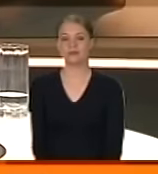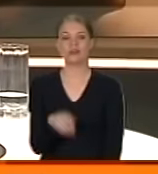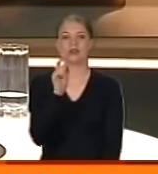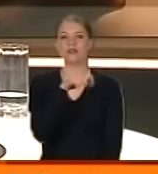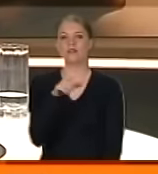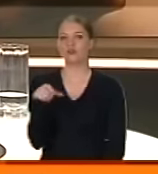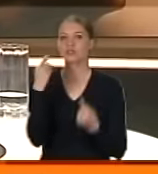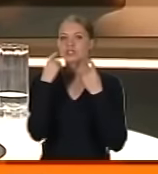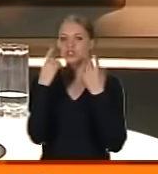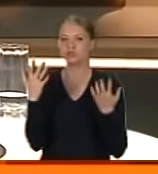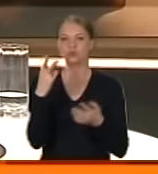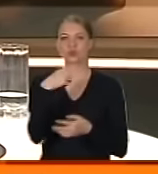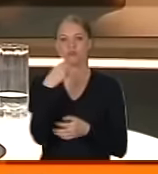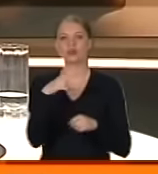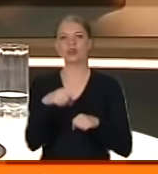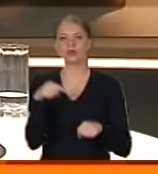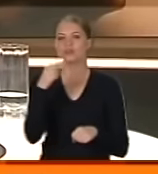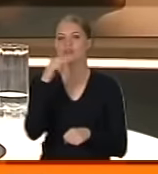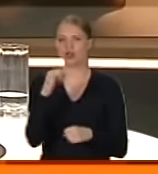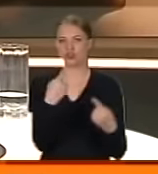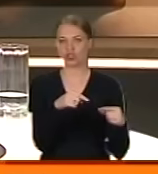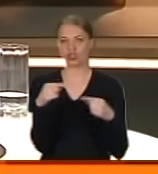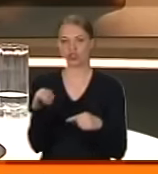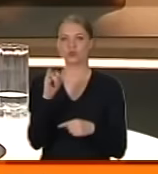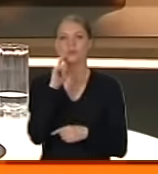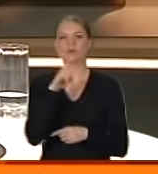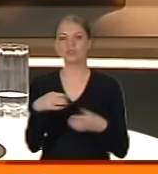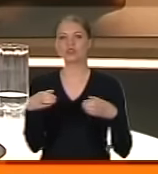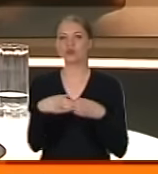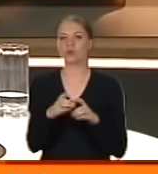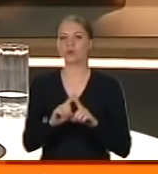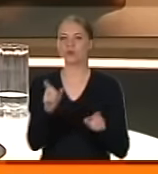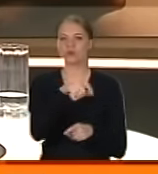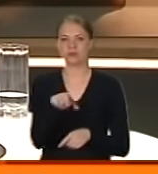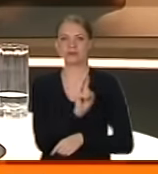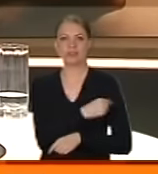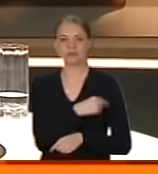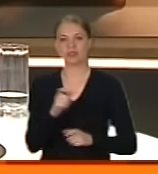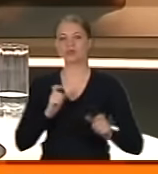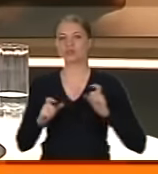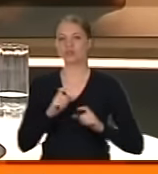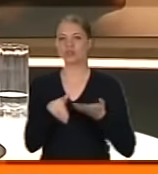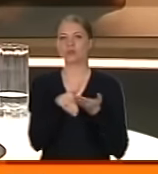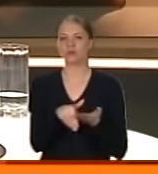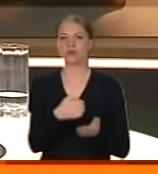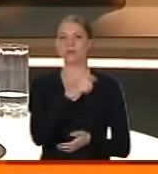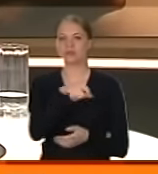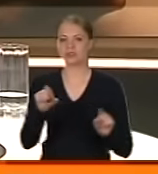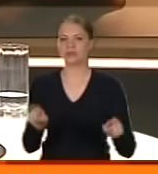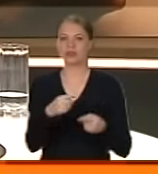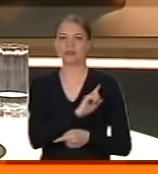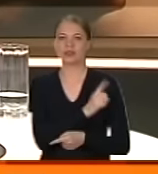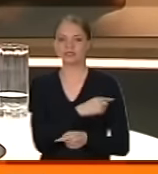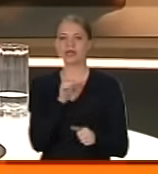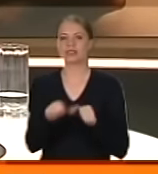Вони не чують, не говорять, але відчувають краще за інших. У Вінниці група особливих медиків, студентів допомагає бійцям відновити сили,